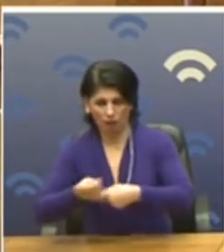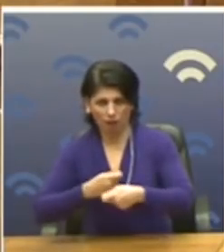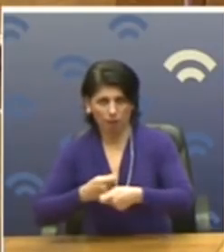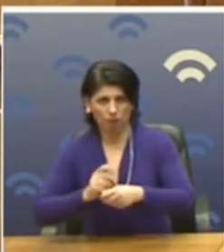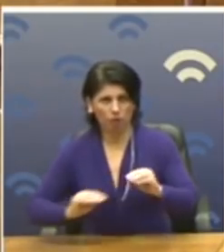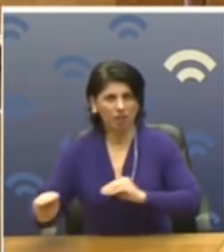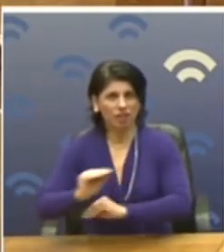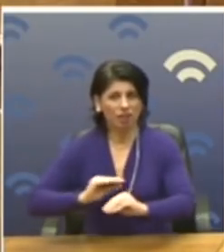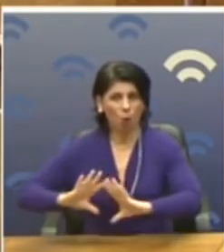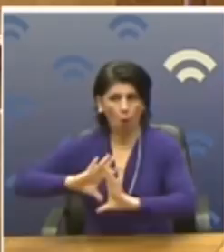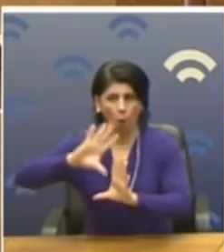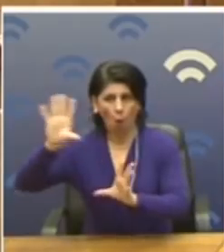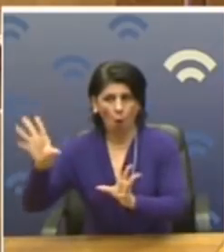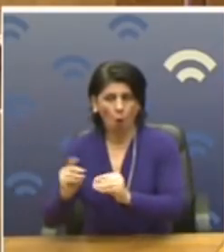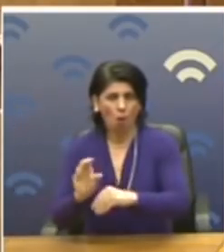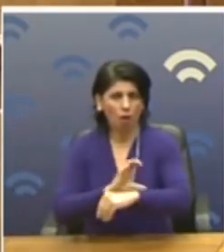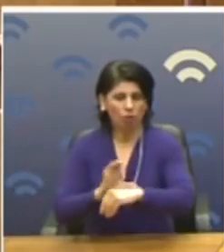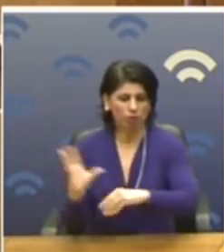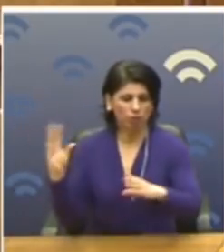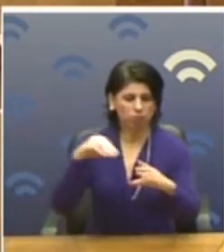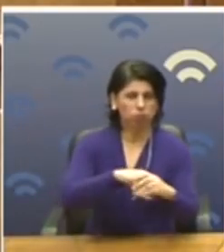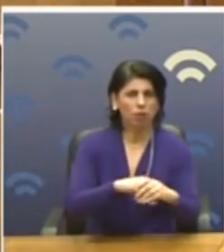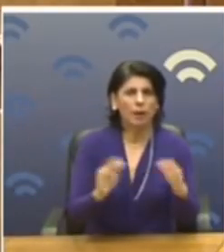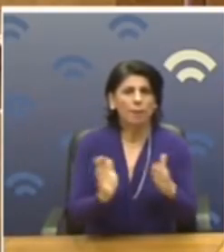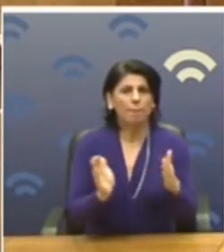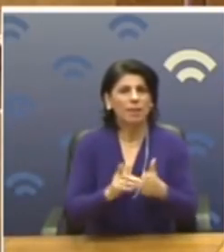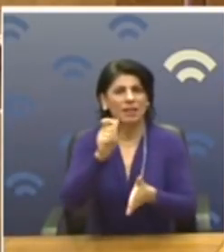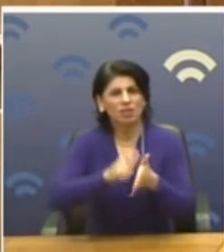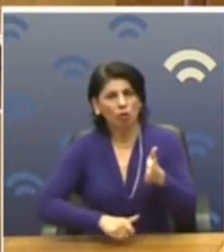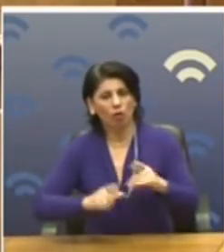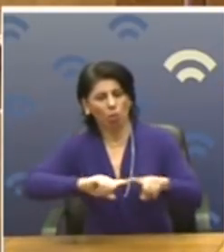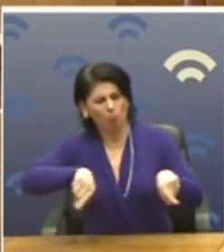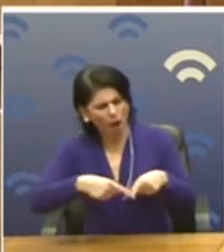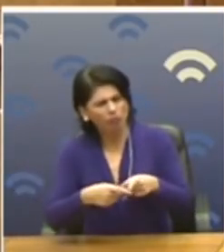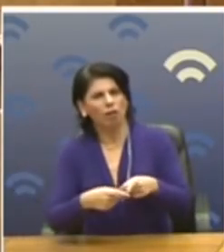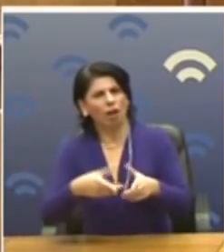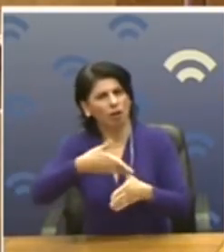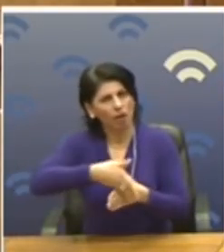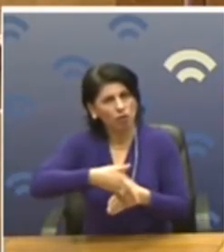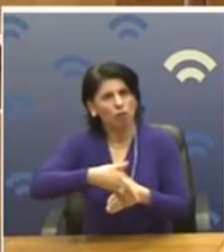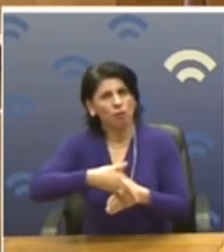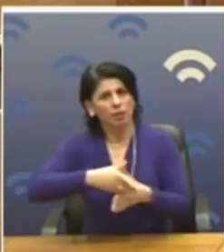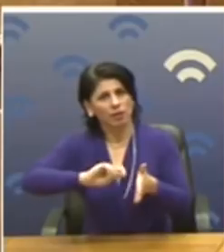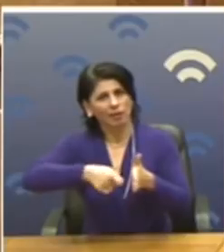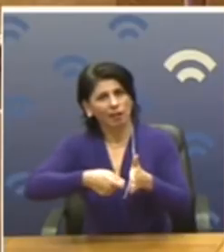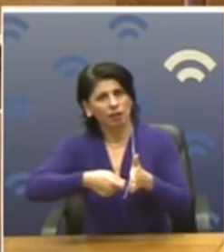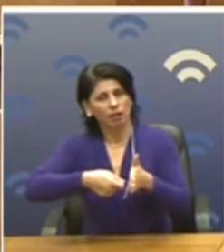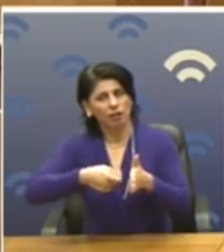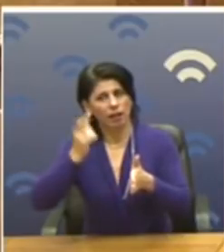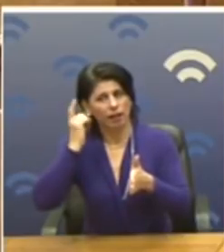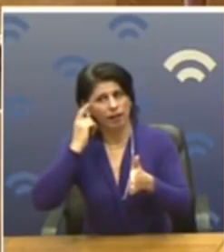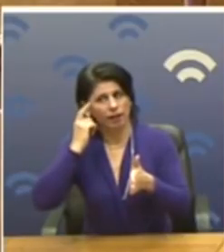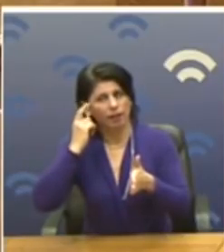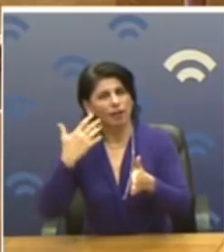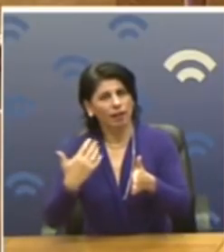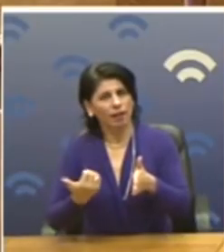Στα ξενοδοχεία κλείνεται τα μικρά ξενοδοχεία, τα δωμάτια, προκειμένου για να καταλάβουν